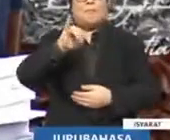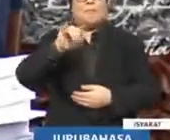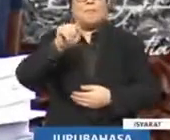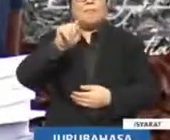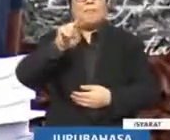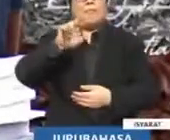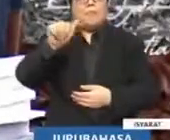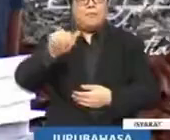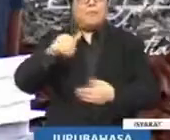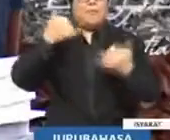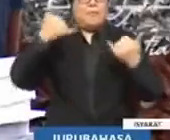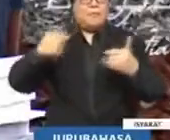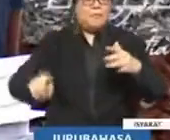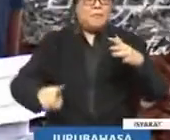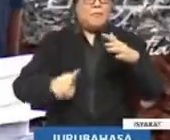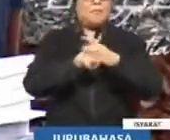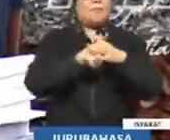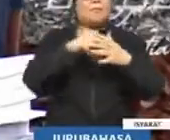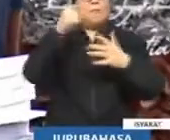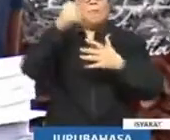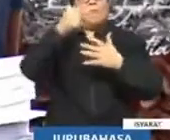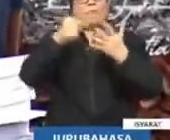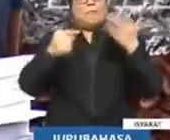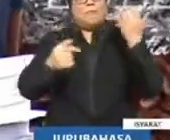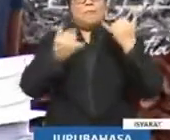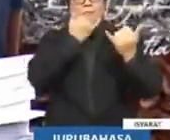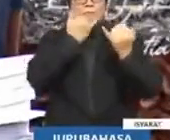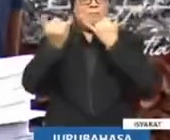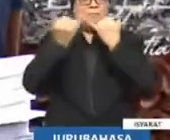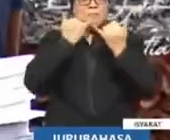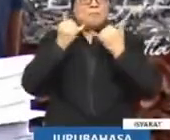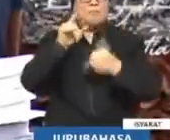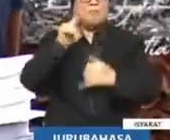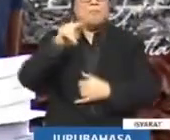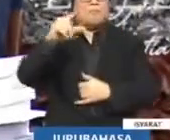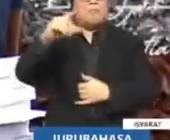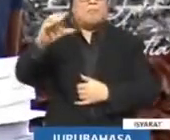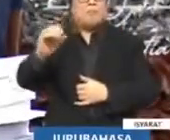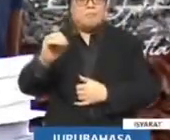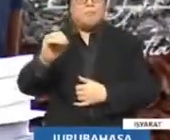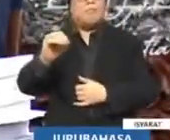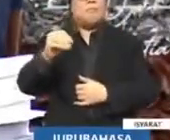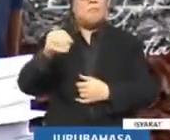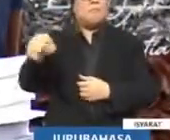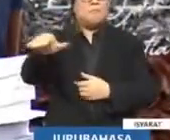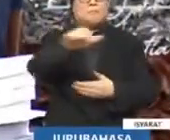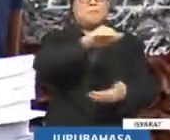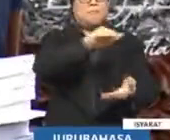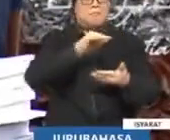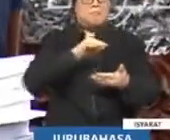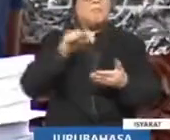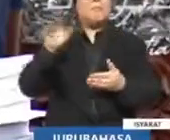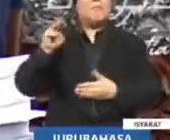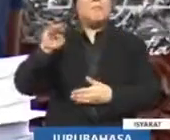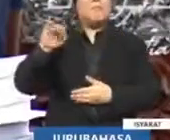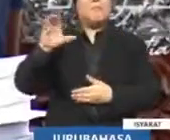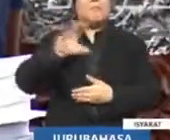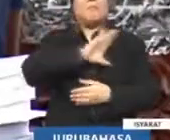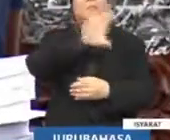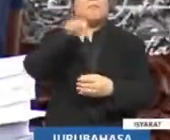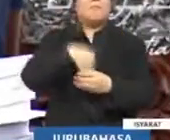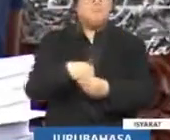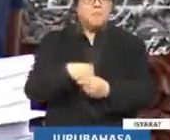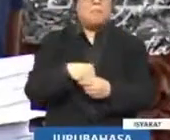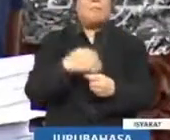sekarang telah mula pula tuduhan-tuduhan dibuat oleh enjoy menyatakan bahwa Pati emisi